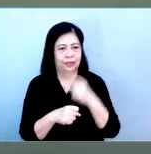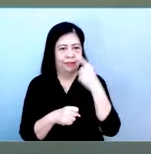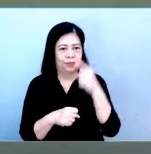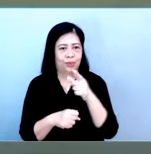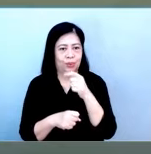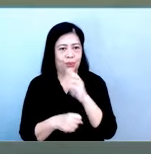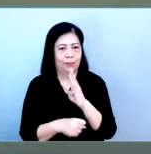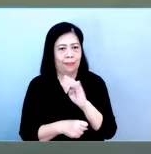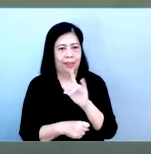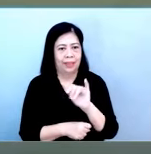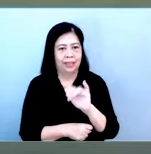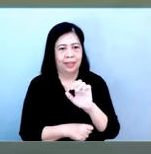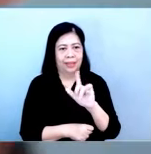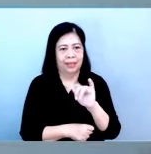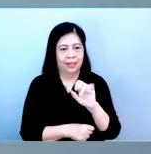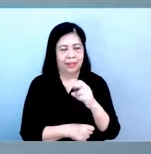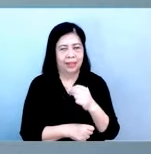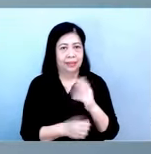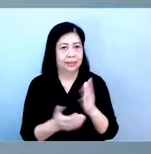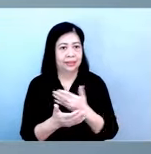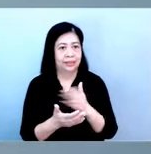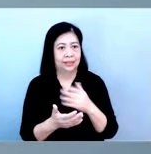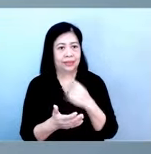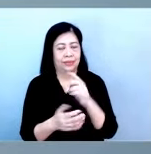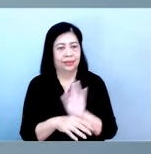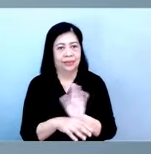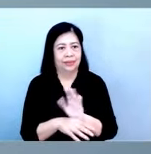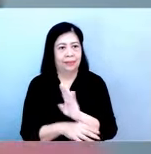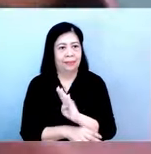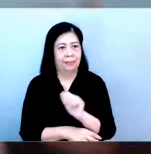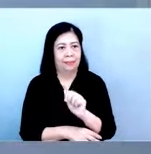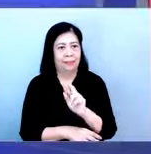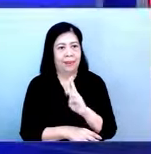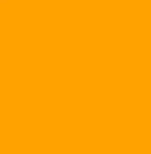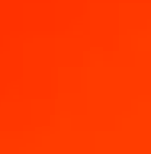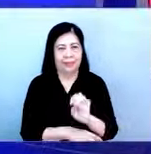Eilish. Ginamit ang kantang yan para sa pelikulang Barbie.